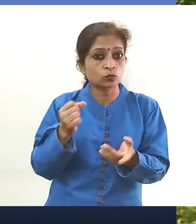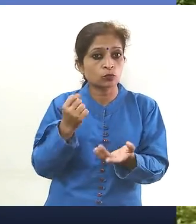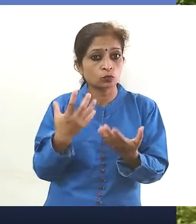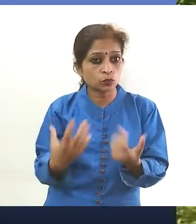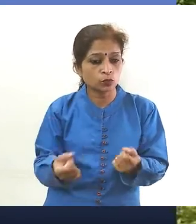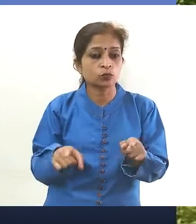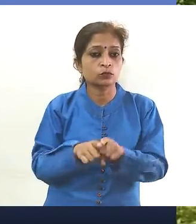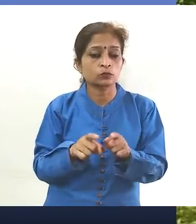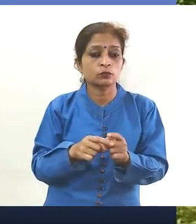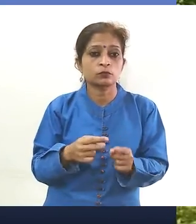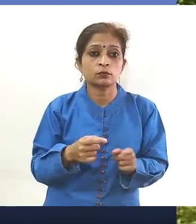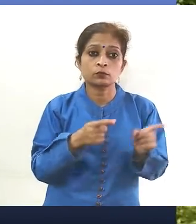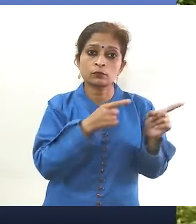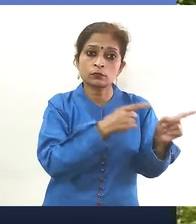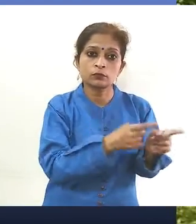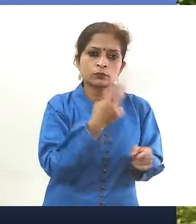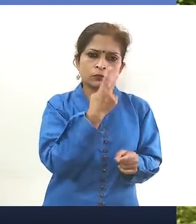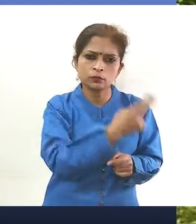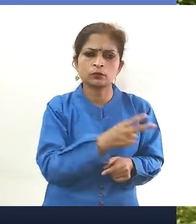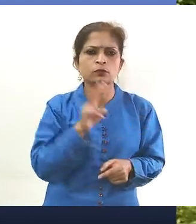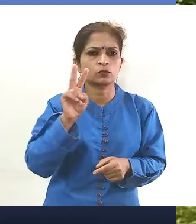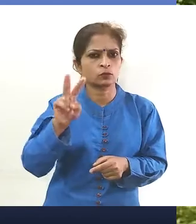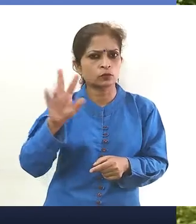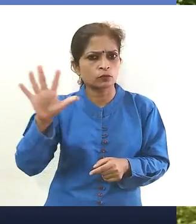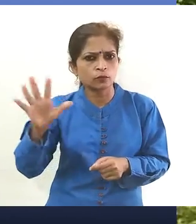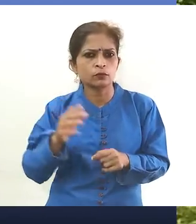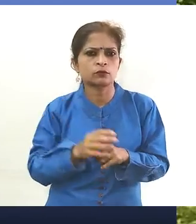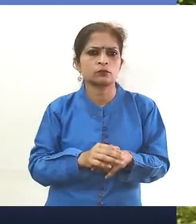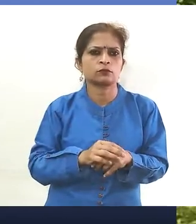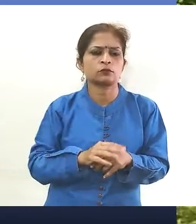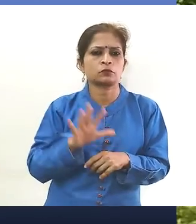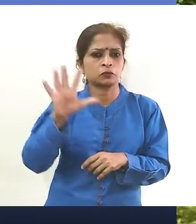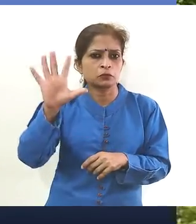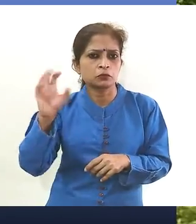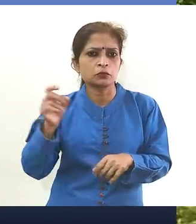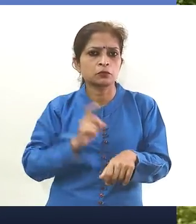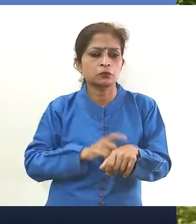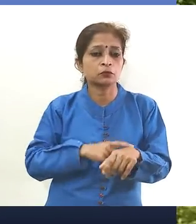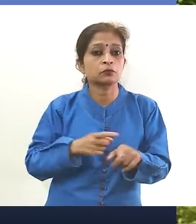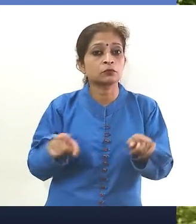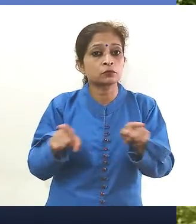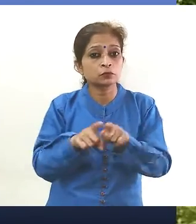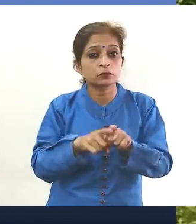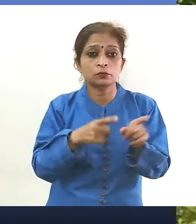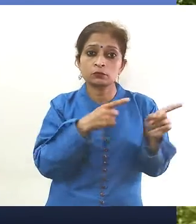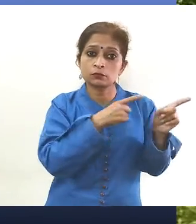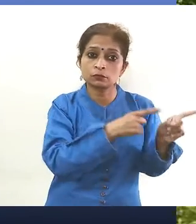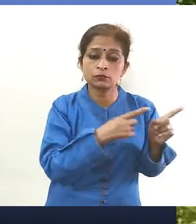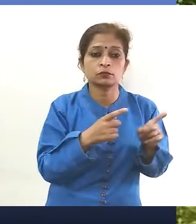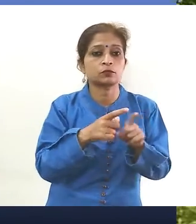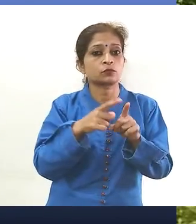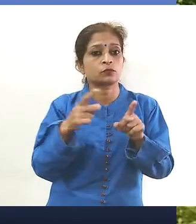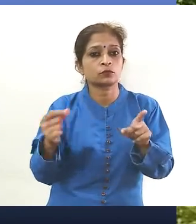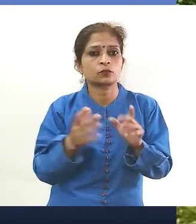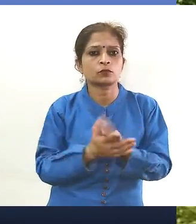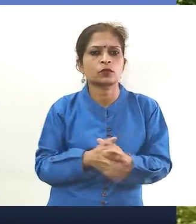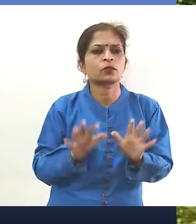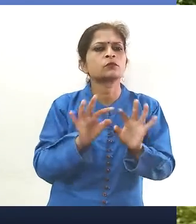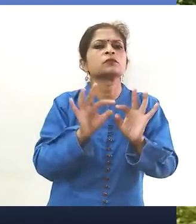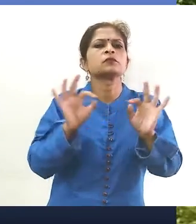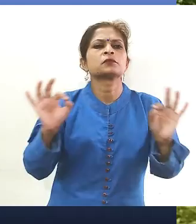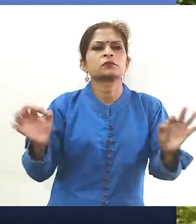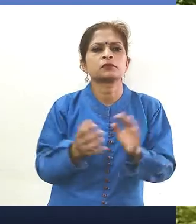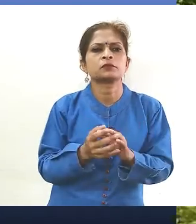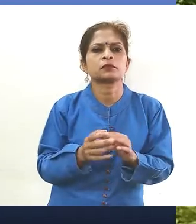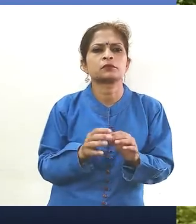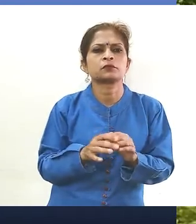2 बैठक और 3 दंड लगा लें, ऐसे 10 20 25 50 12 ऐसे कर लेते हैं ऐसे। ये एक साधारण बैठक इसको